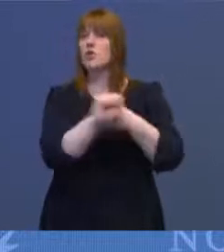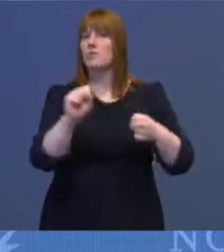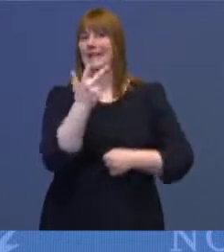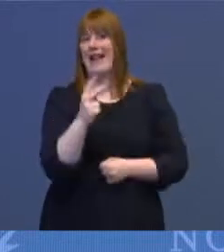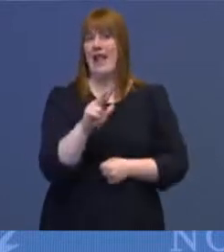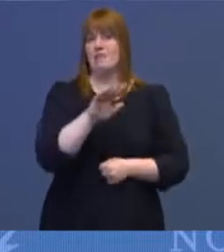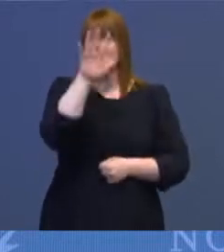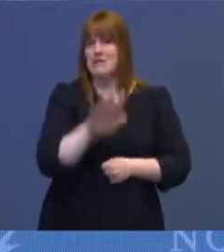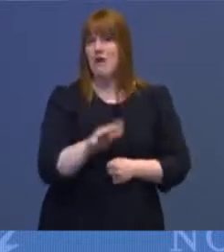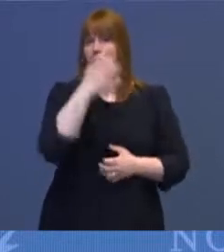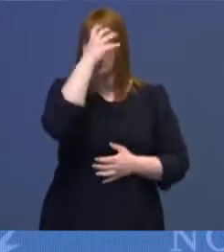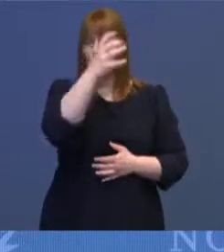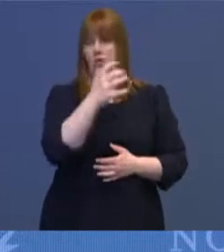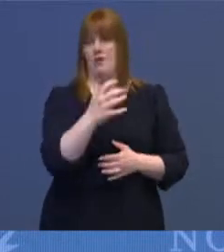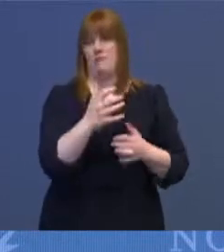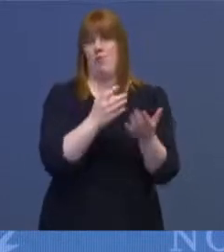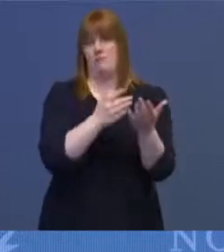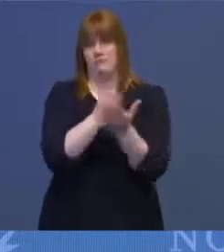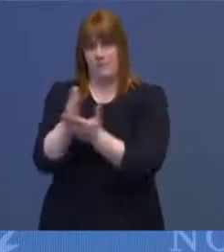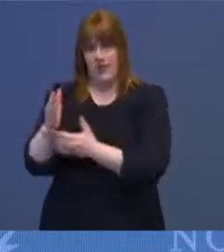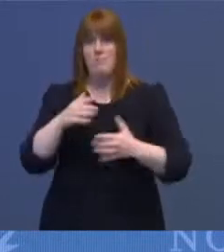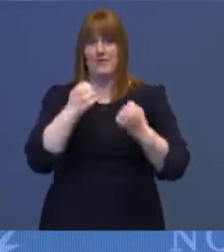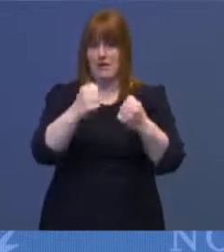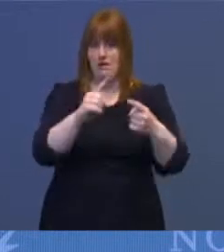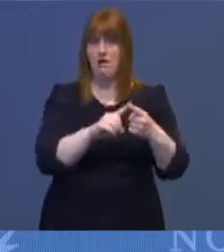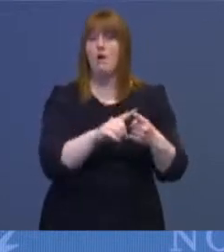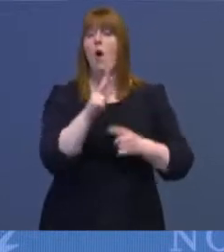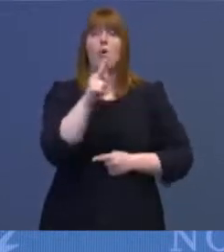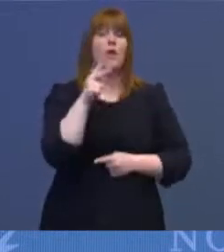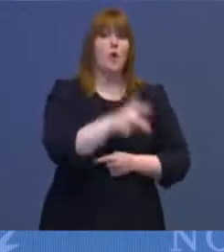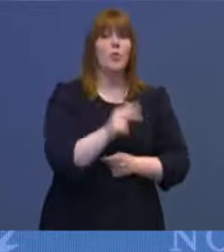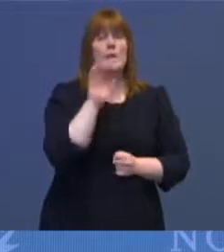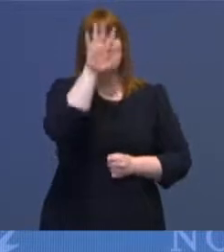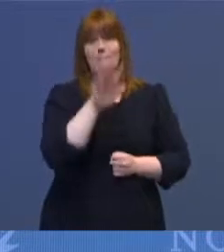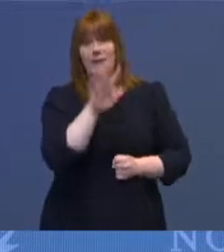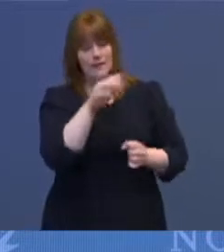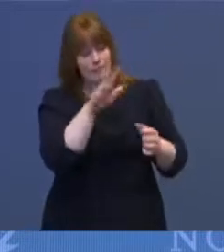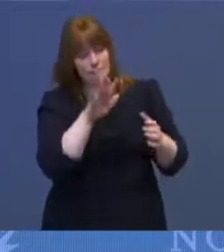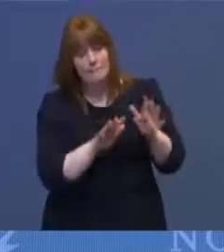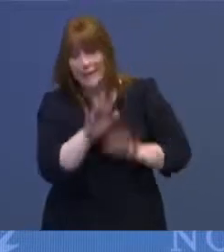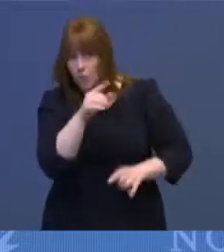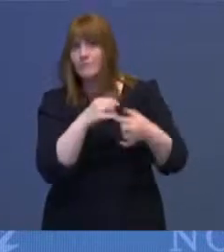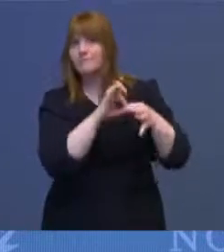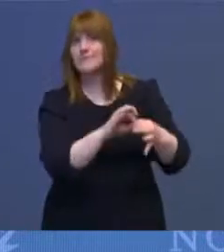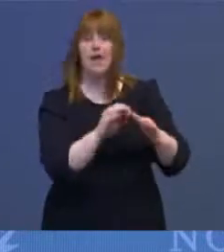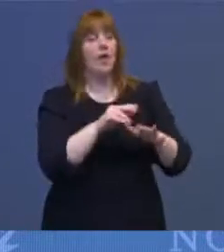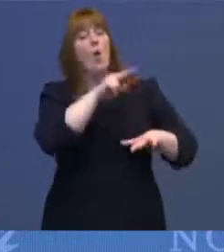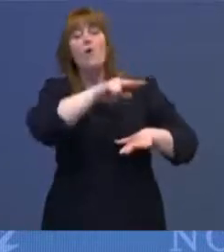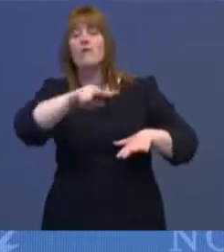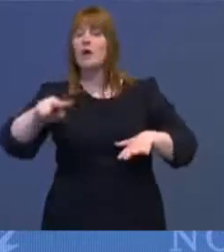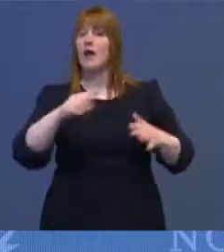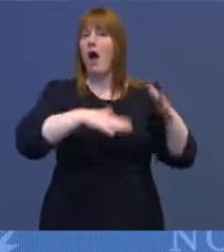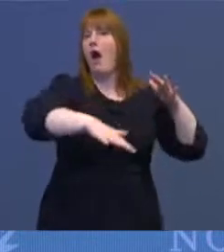på følgende tiltak. 800 millioner vil gå til økt overvåking av havområdene og